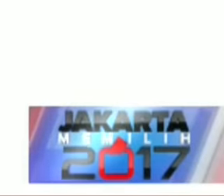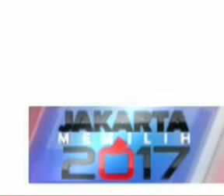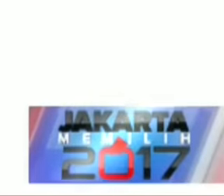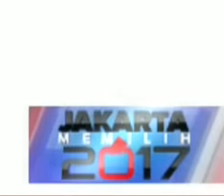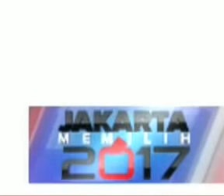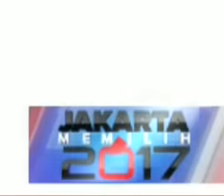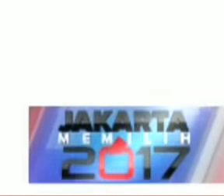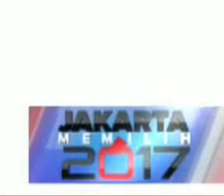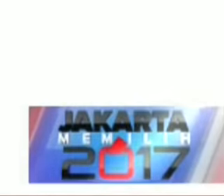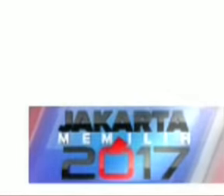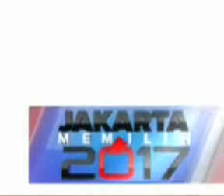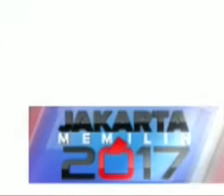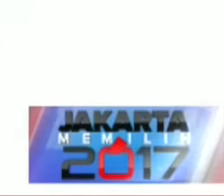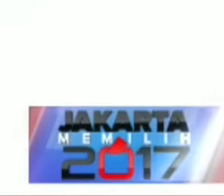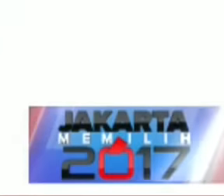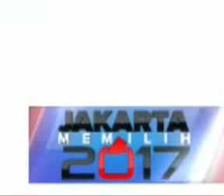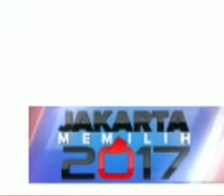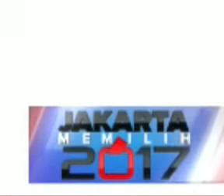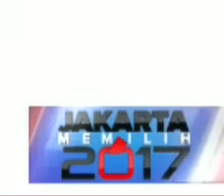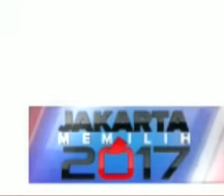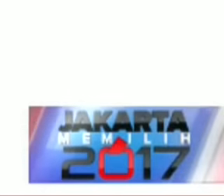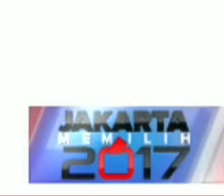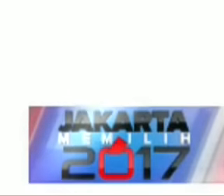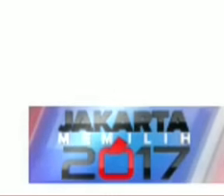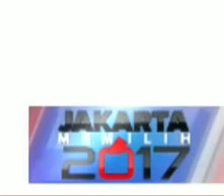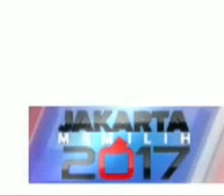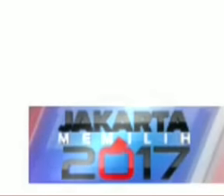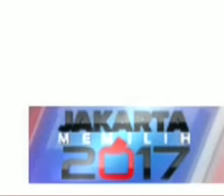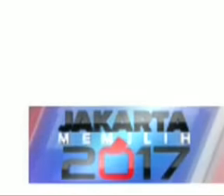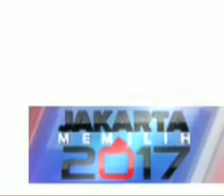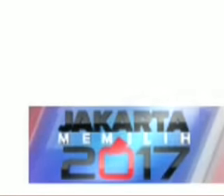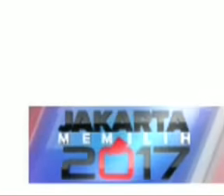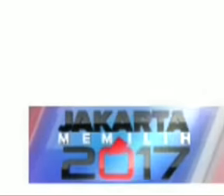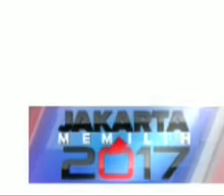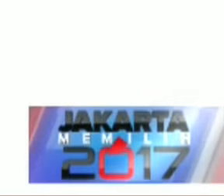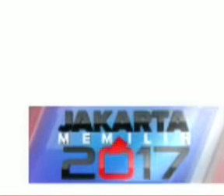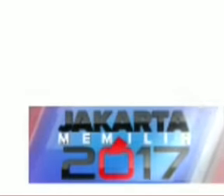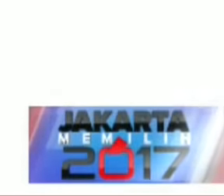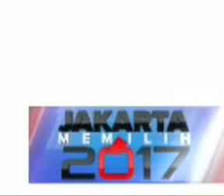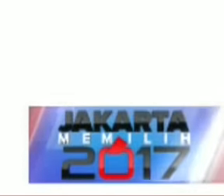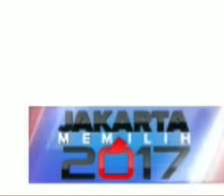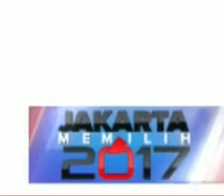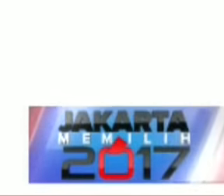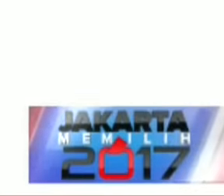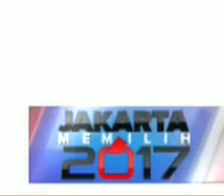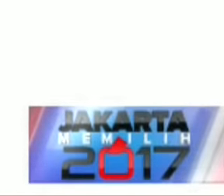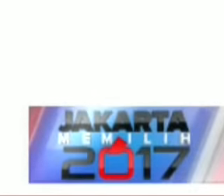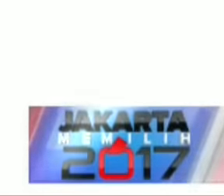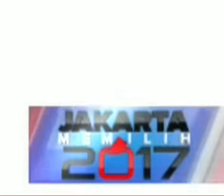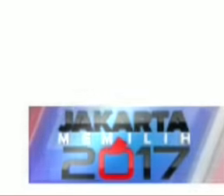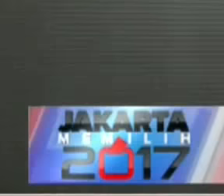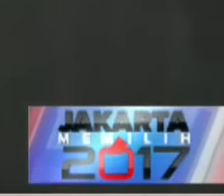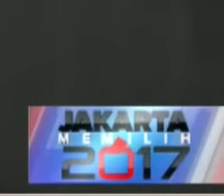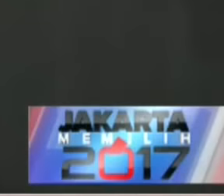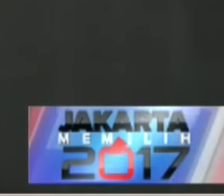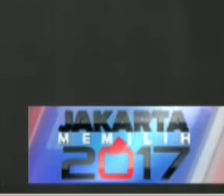semangat beryel-yel ya. Semangatnya luar biasa. Oke, kita mulai dari yang satu mungkin ya, biar mungkin berurutan dari ya. Satu. Kita berikan waktunya supaya fair,